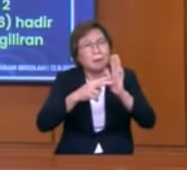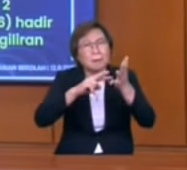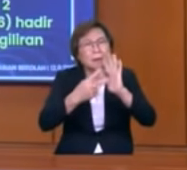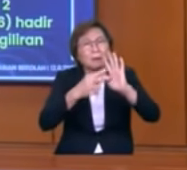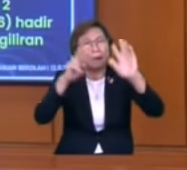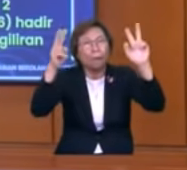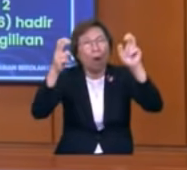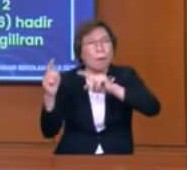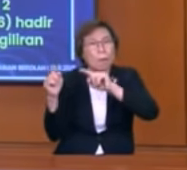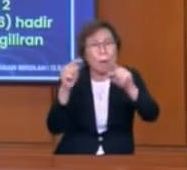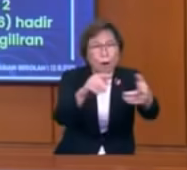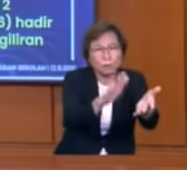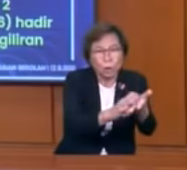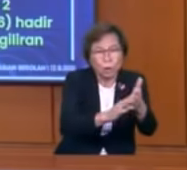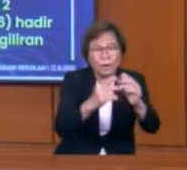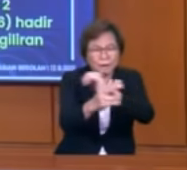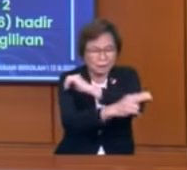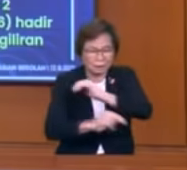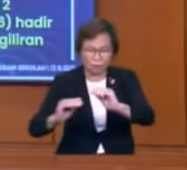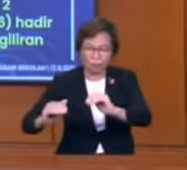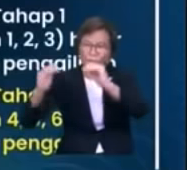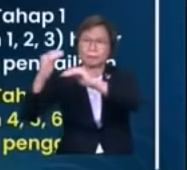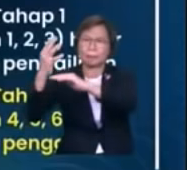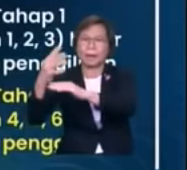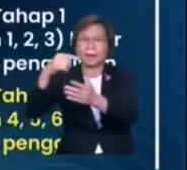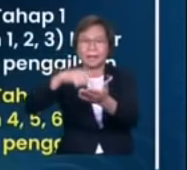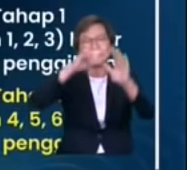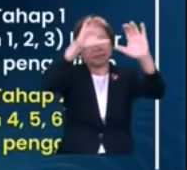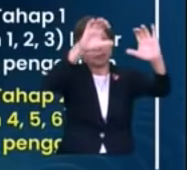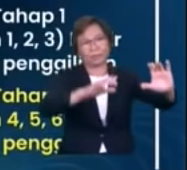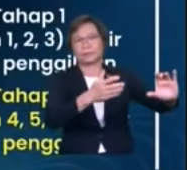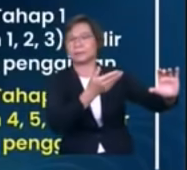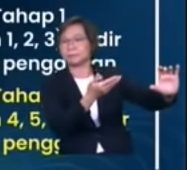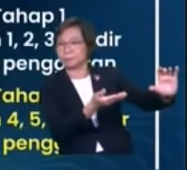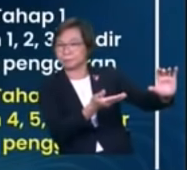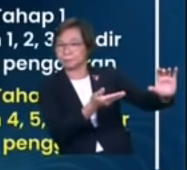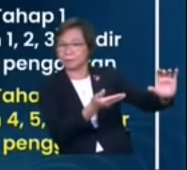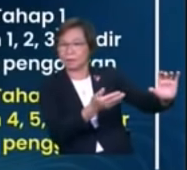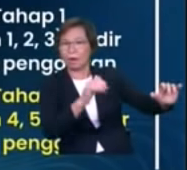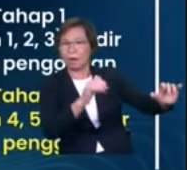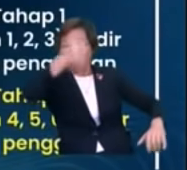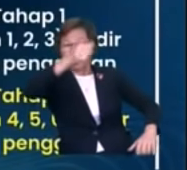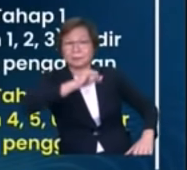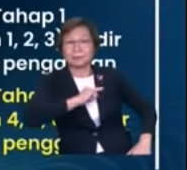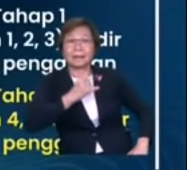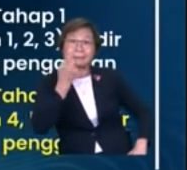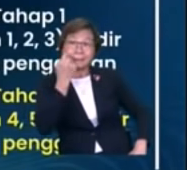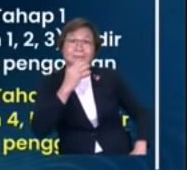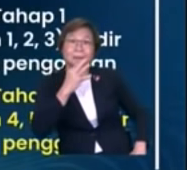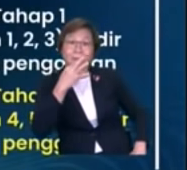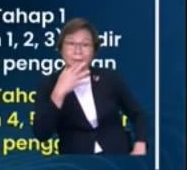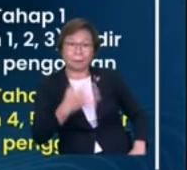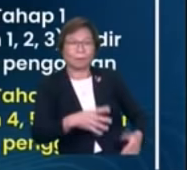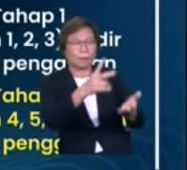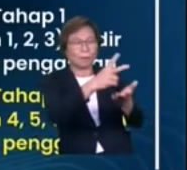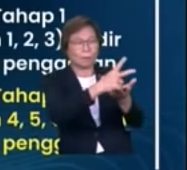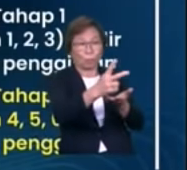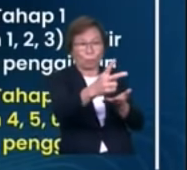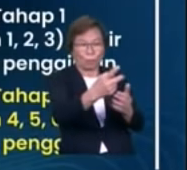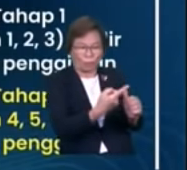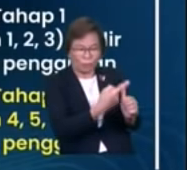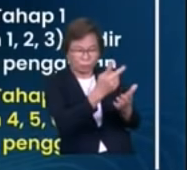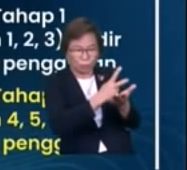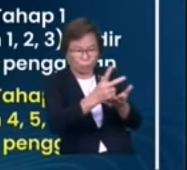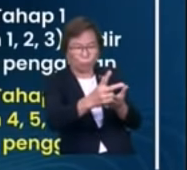murid sekolah rendah di negeri fase keempat inilah keadaannya nama sekali saya sebuah jadi minggu Dua